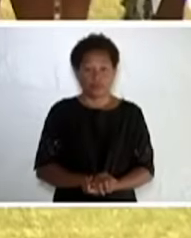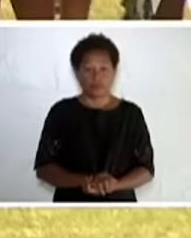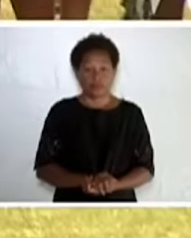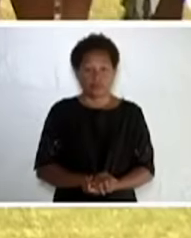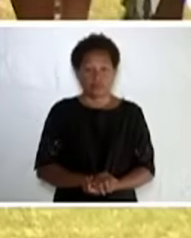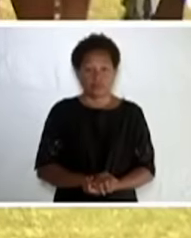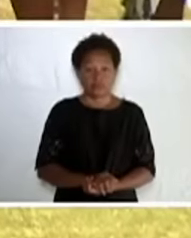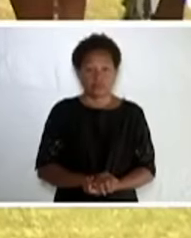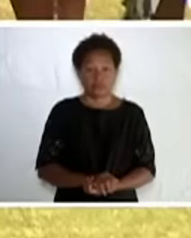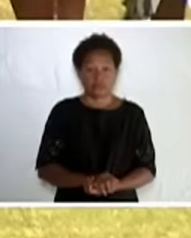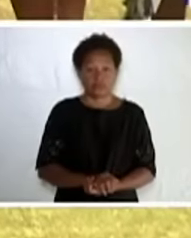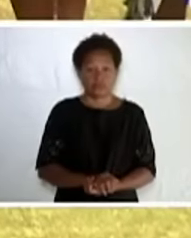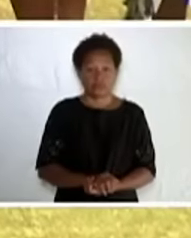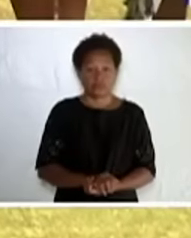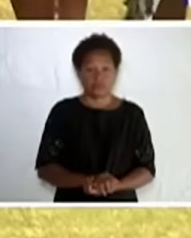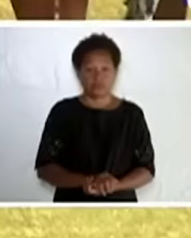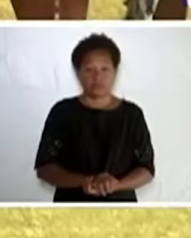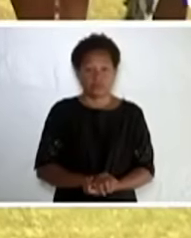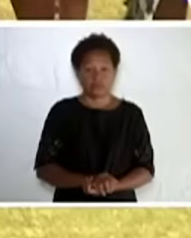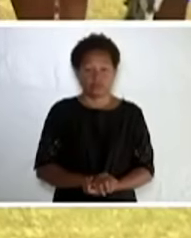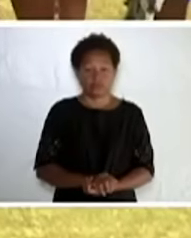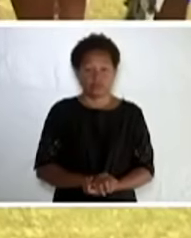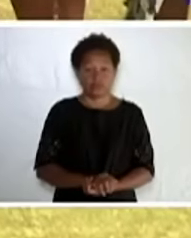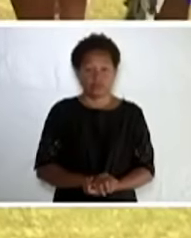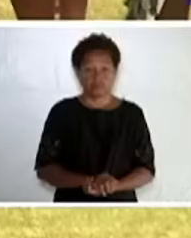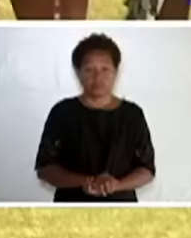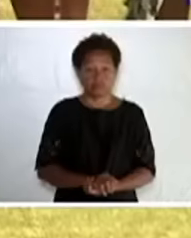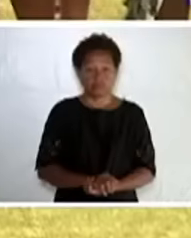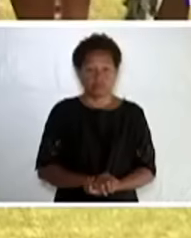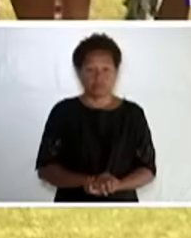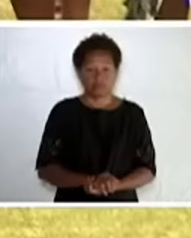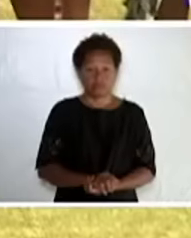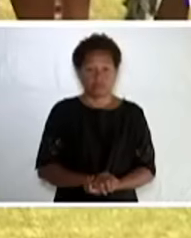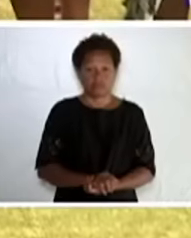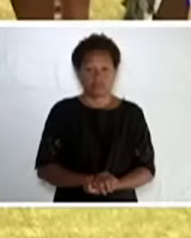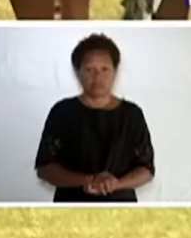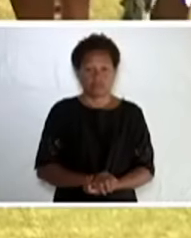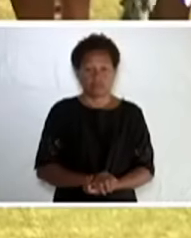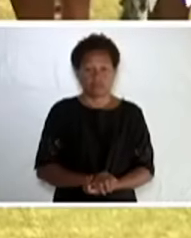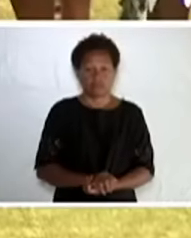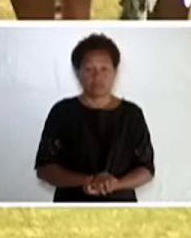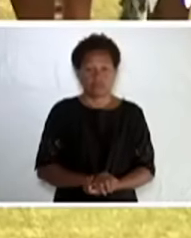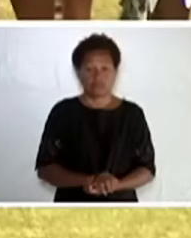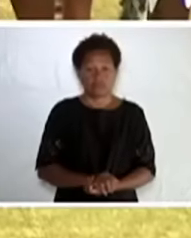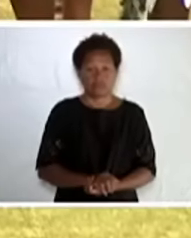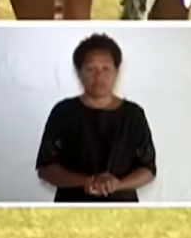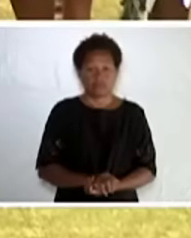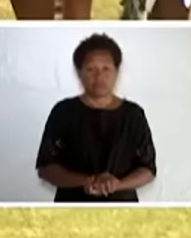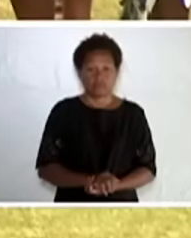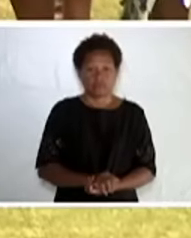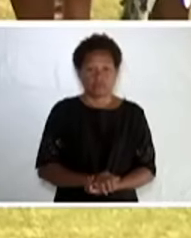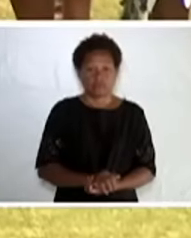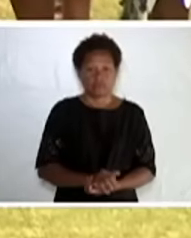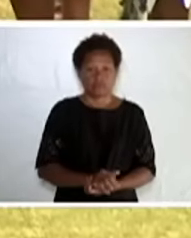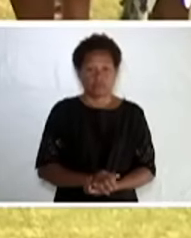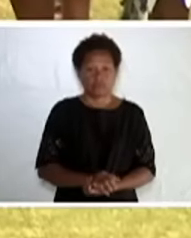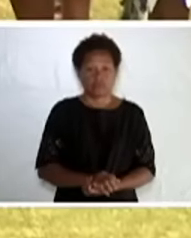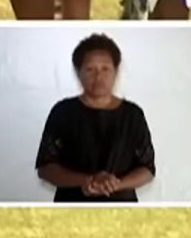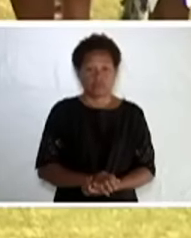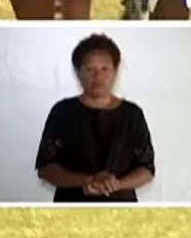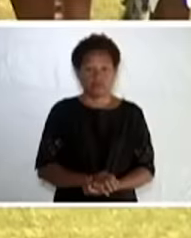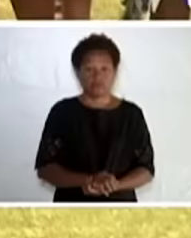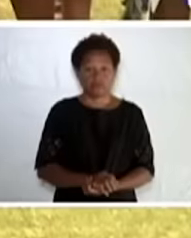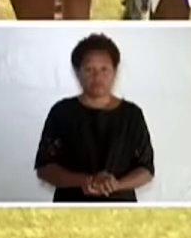किस तरह से 450 हमारे बहादुर, जिसमें सैनिक हैं यानी फिजी की आर्मी है और साथ